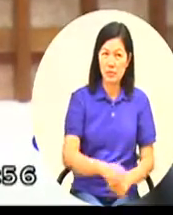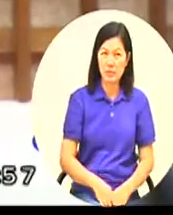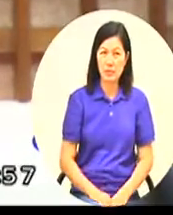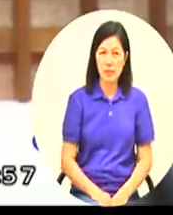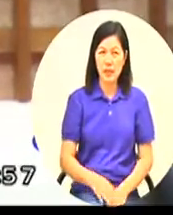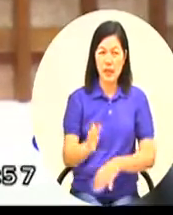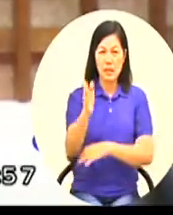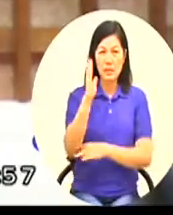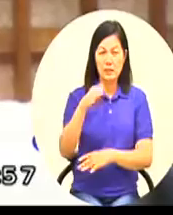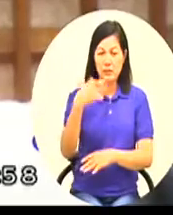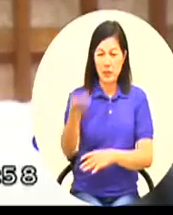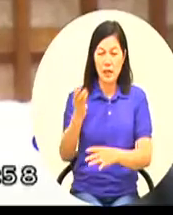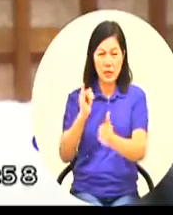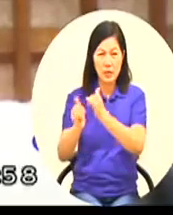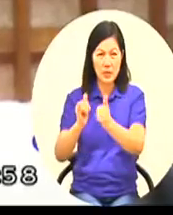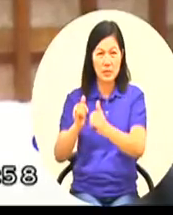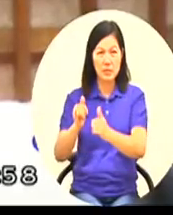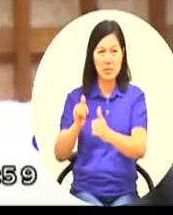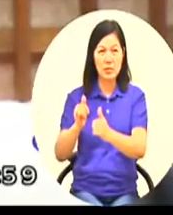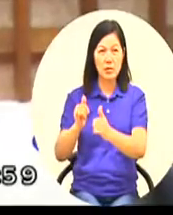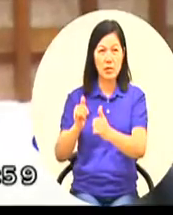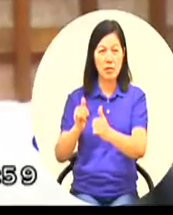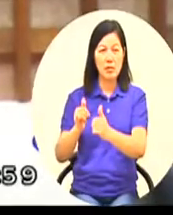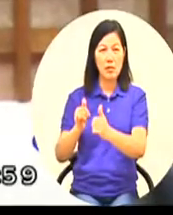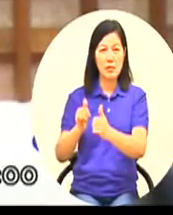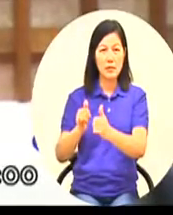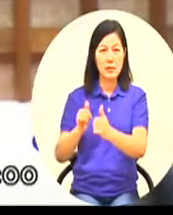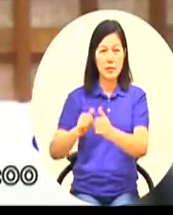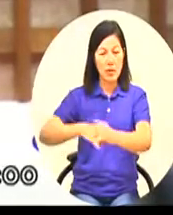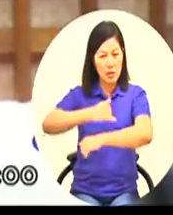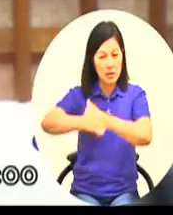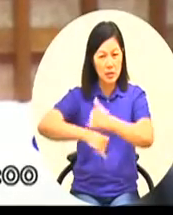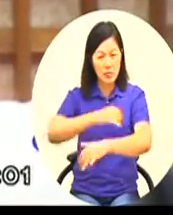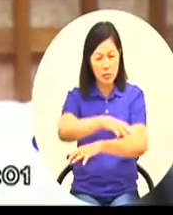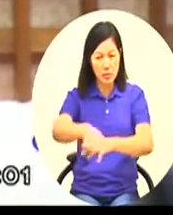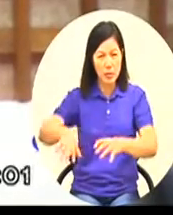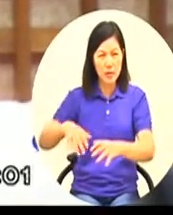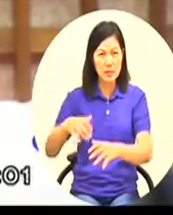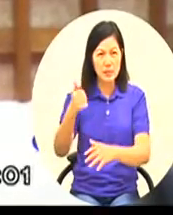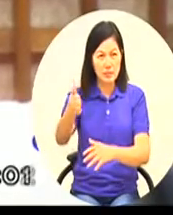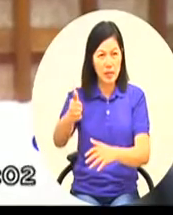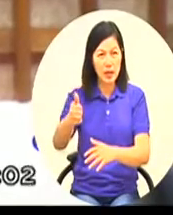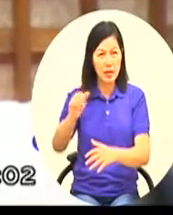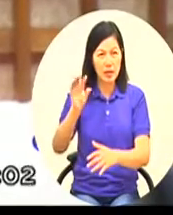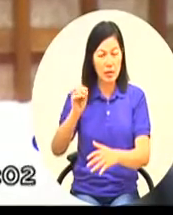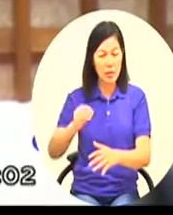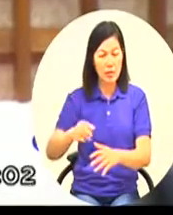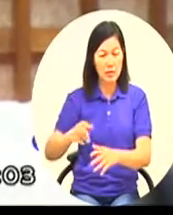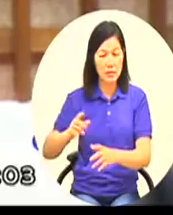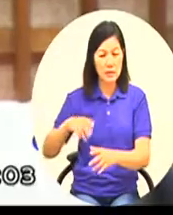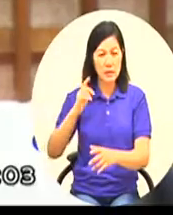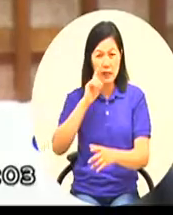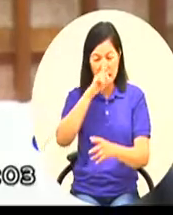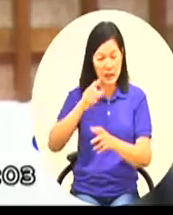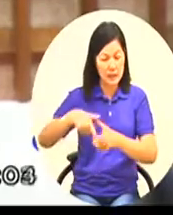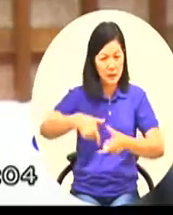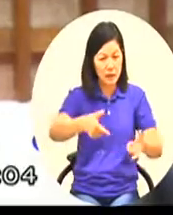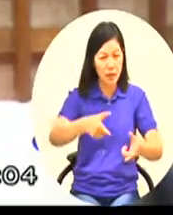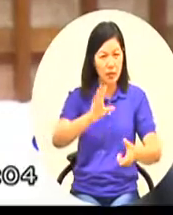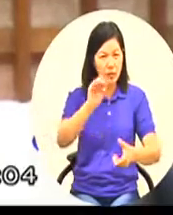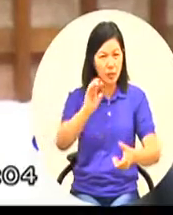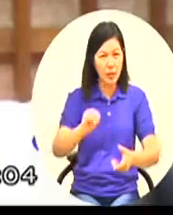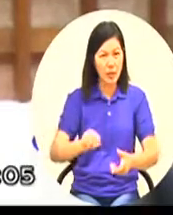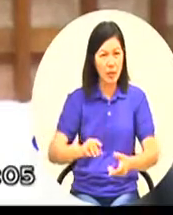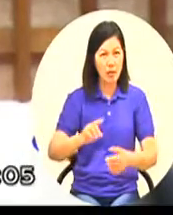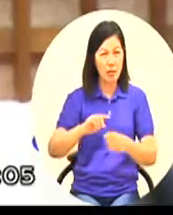没有给他们一个很好的一个环境的一个请到的一个合法的一个场域？没有